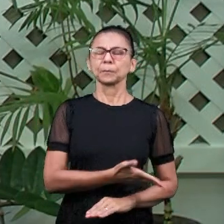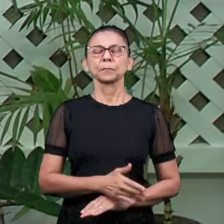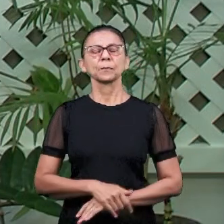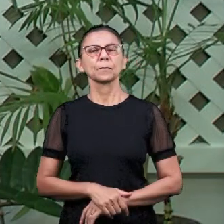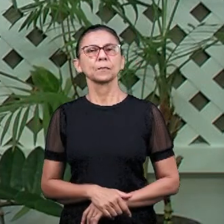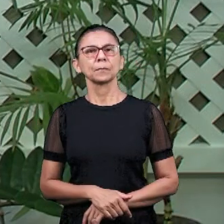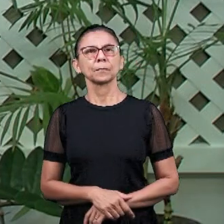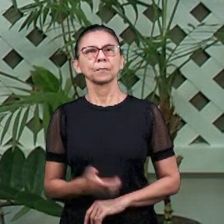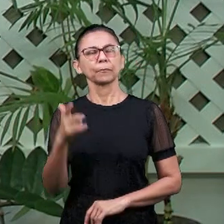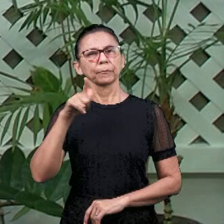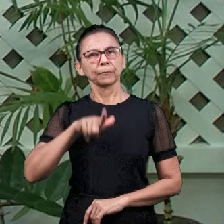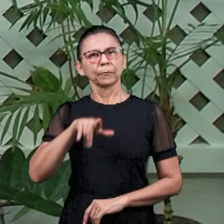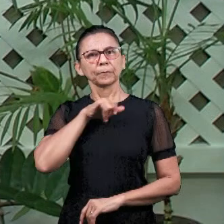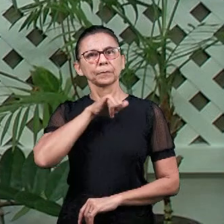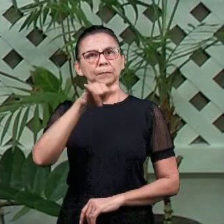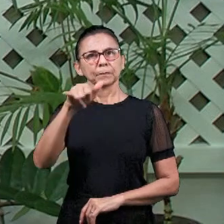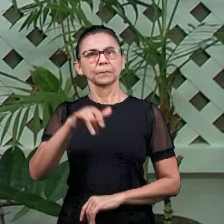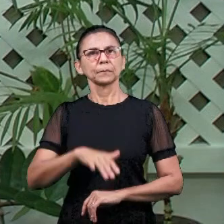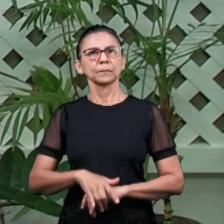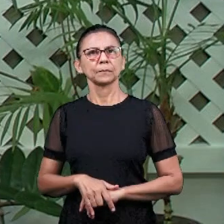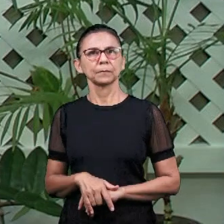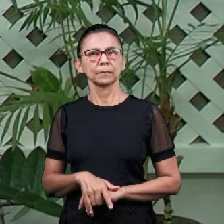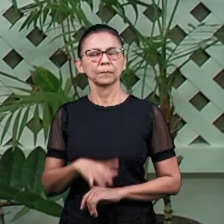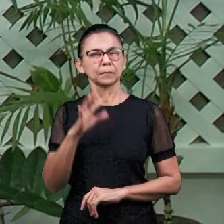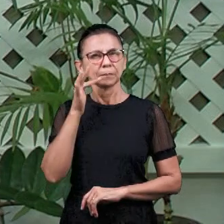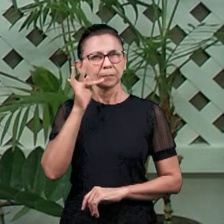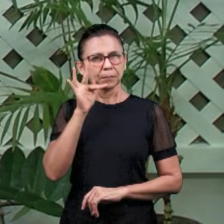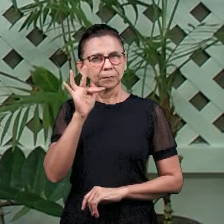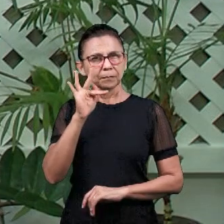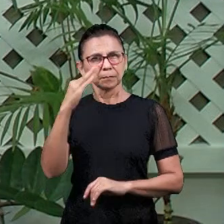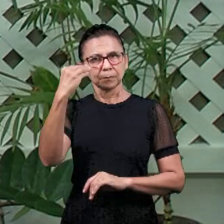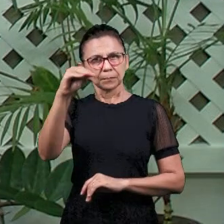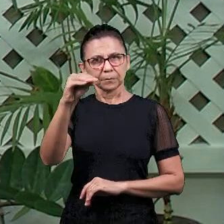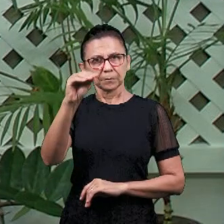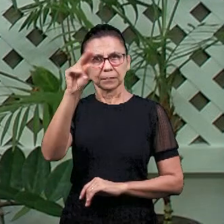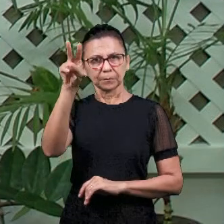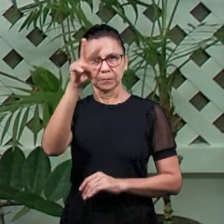mettre pour que tout le monde puisse lire. Qu'est-ce qu'en vérité,